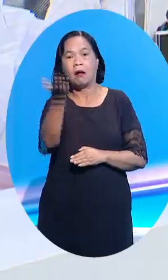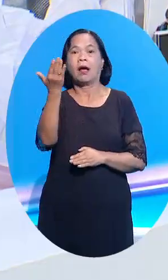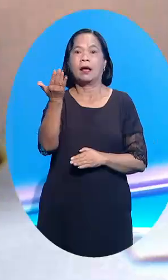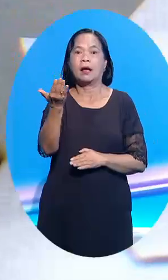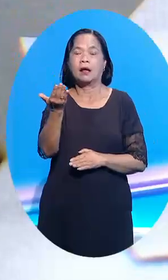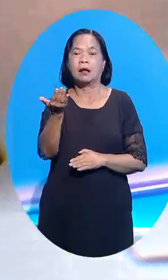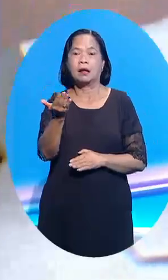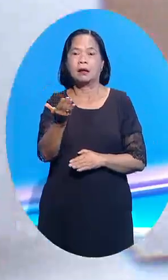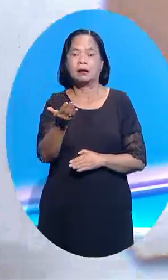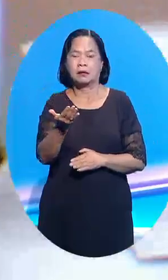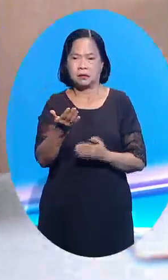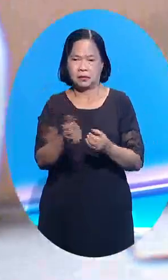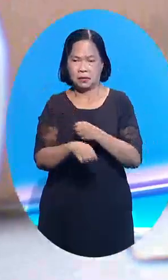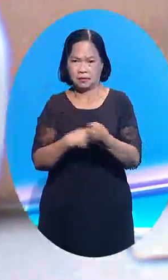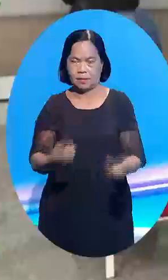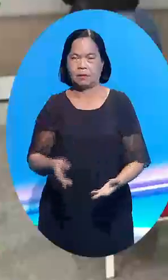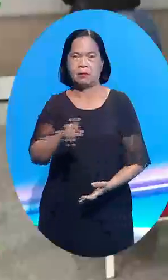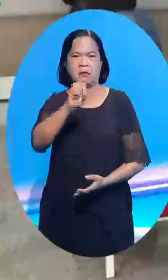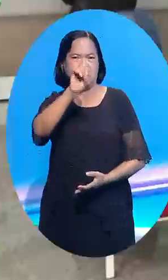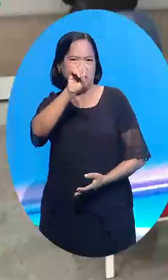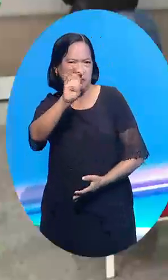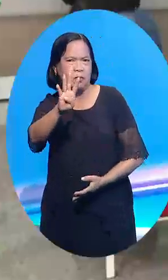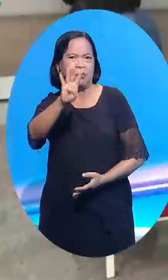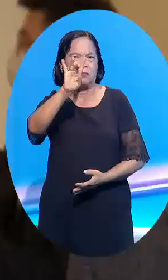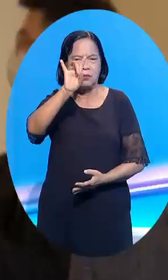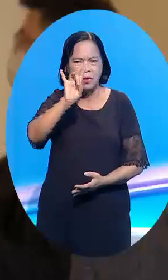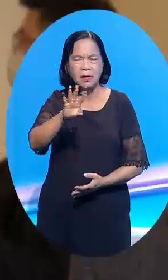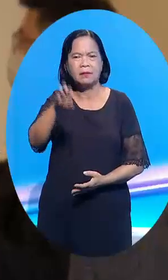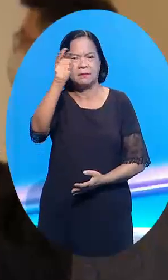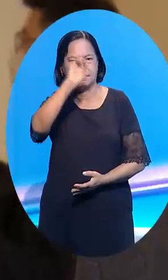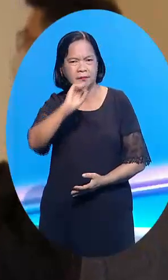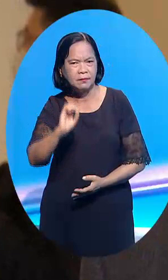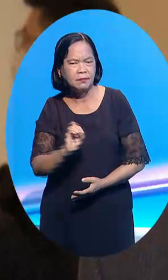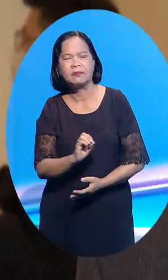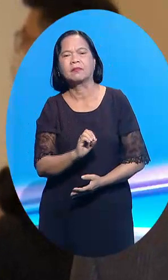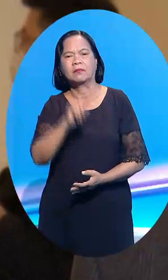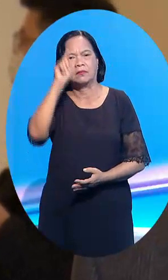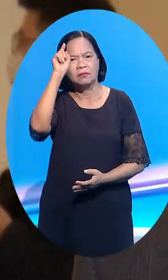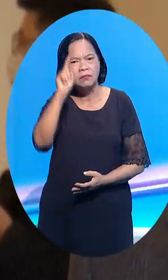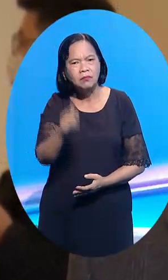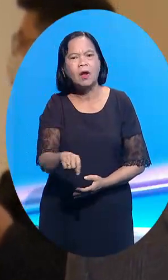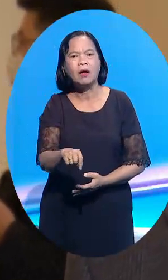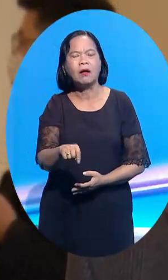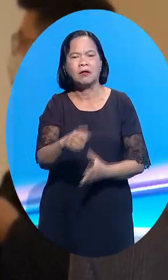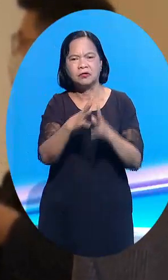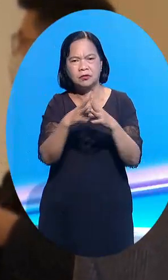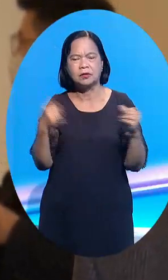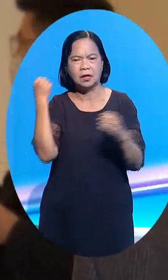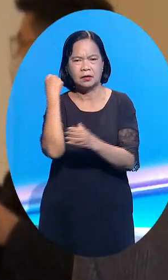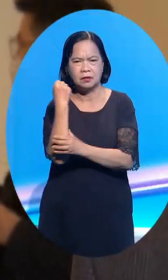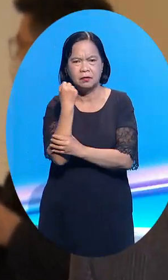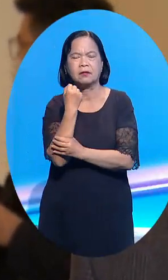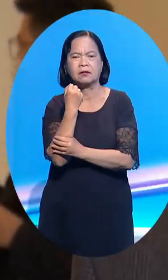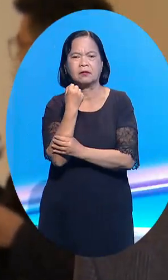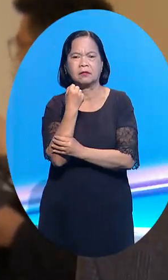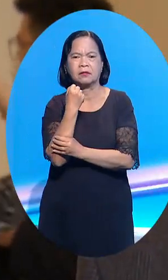khoảng 7-8%, đi năm nay đang tăng lên khoảng 14-15%, thì một vài những cái chủ đầu tư đã có sự cắt giảm chiết khấu rất lớn, một vài những cái